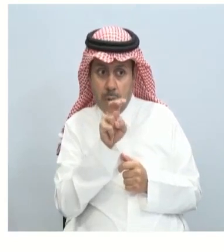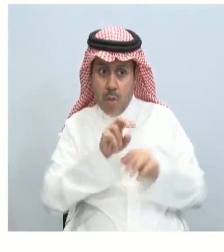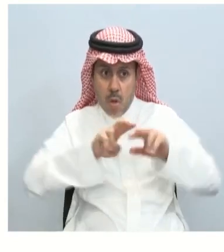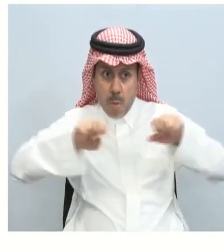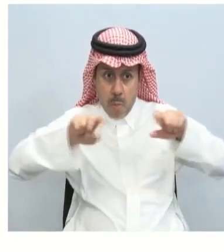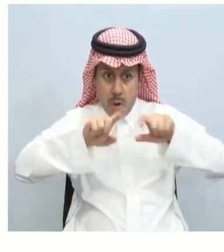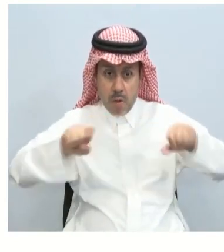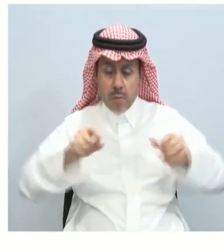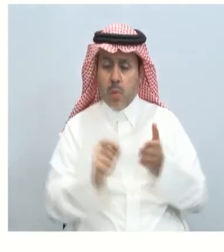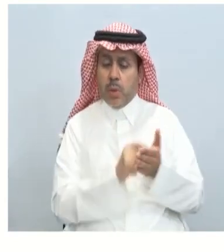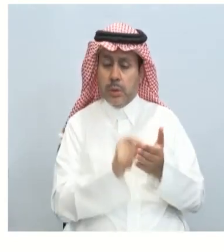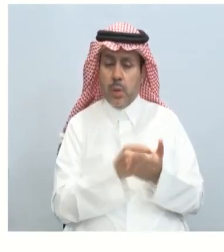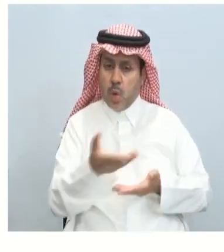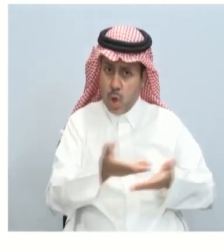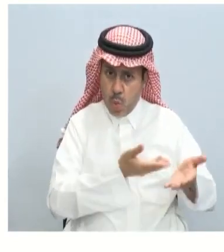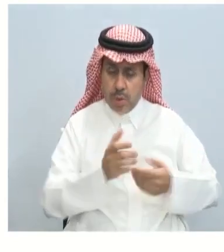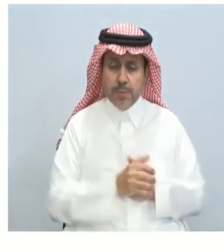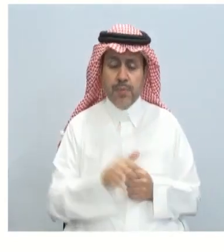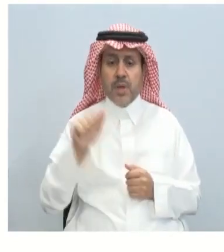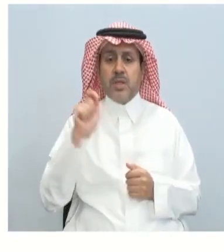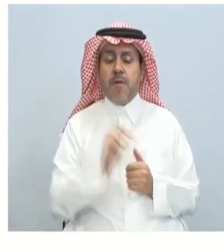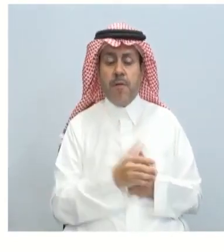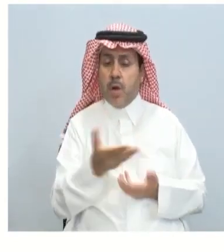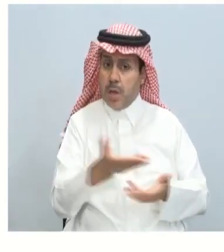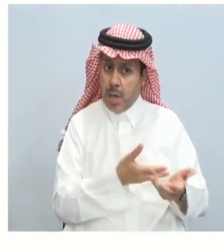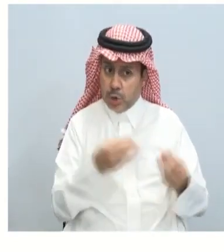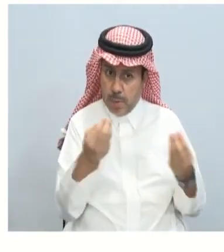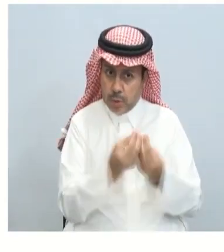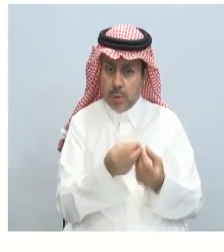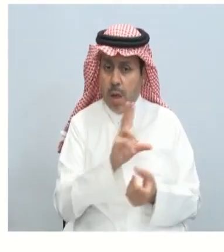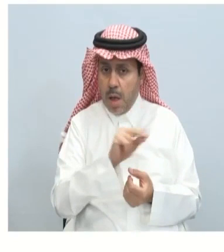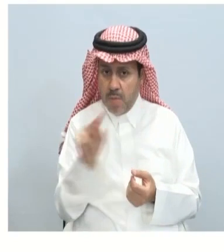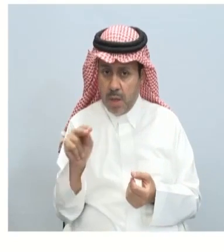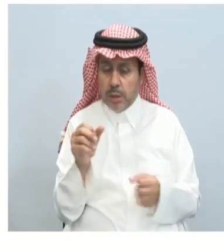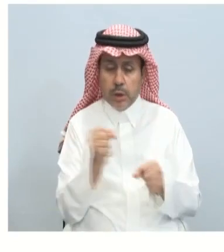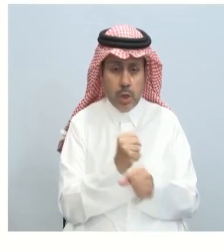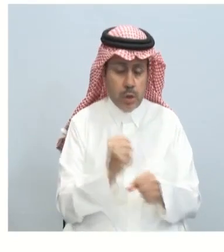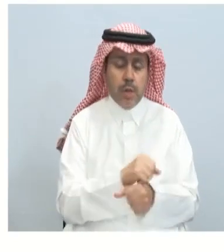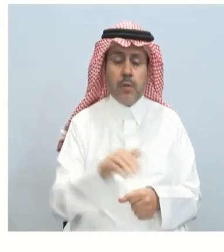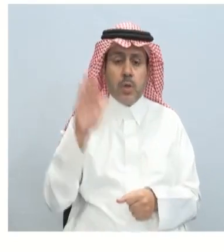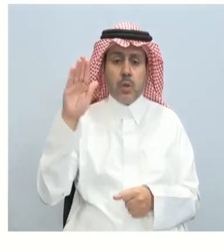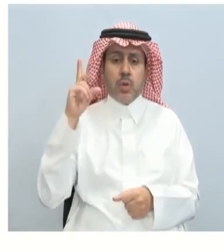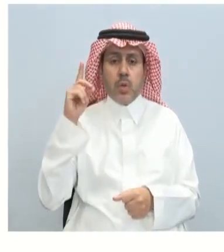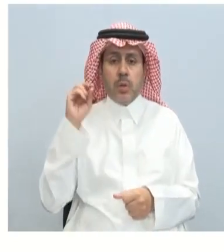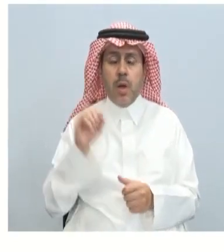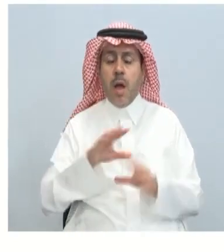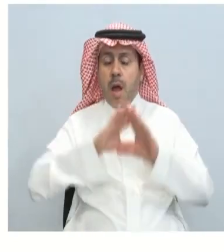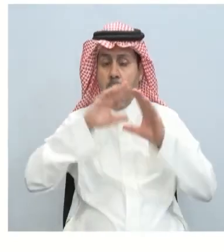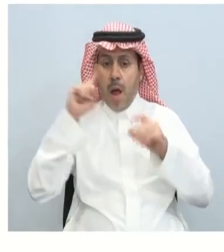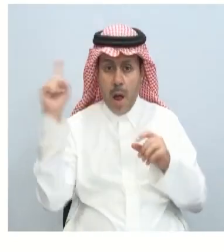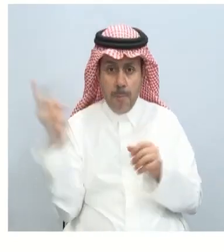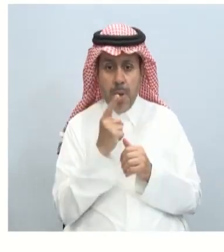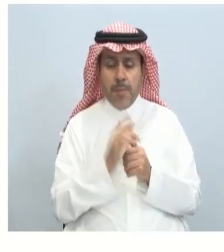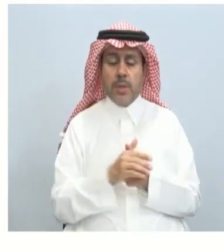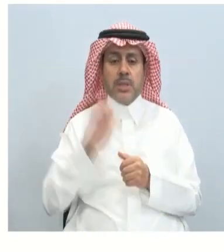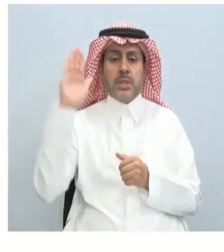في حوار صفين ناقش مع مجموعتك امثله لتصرفات السلطه العامه باعتبارها ذات